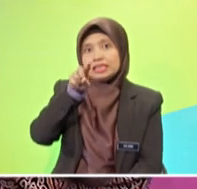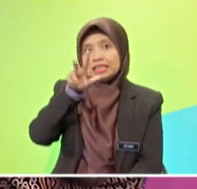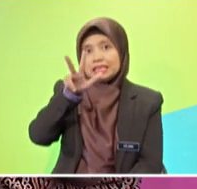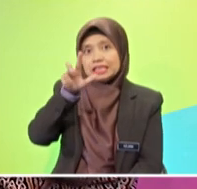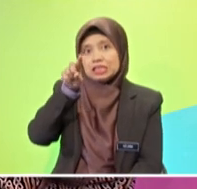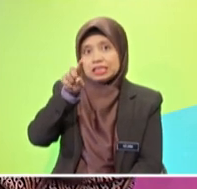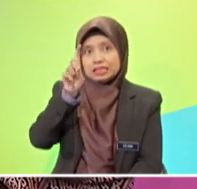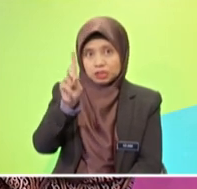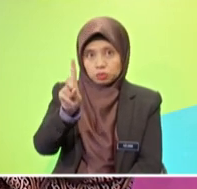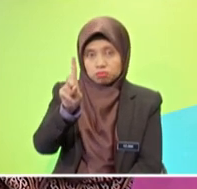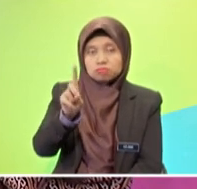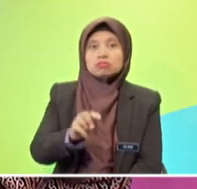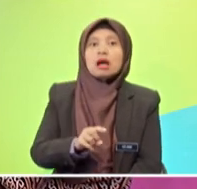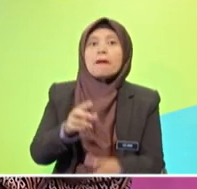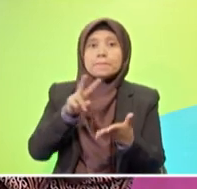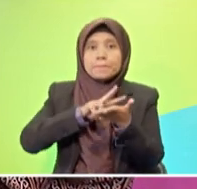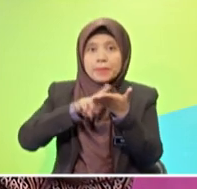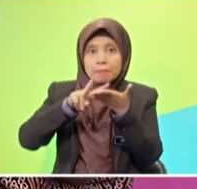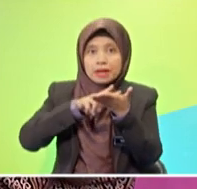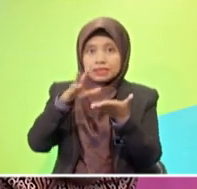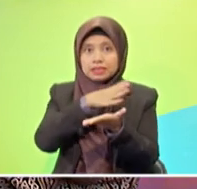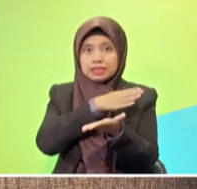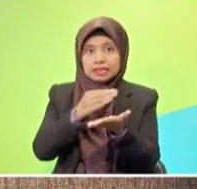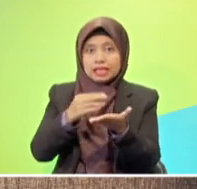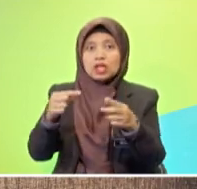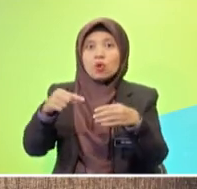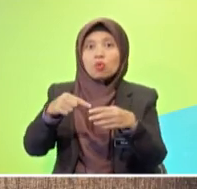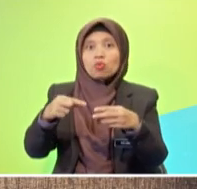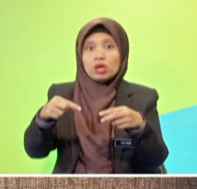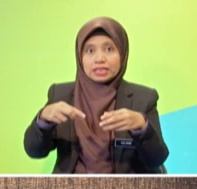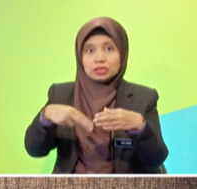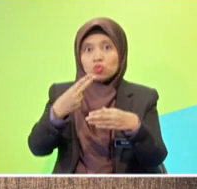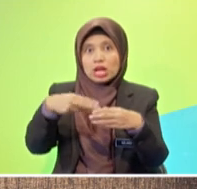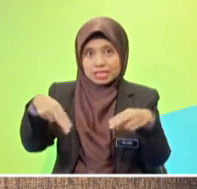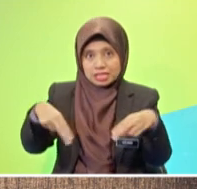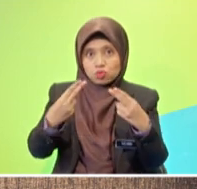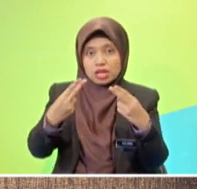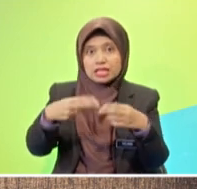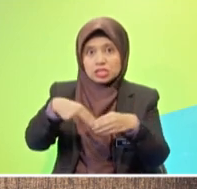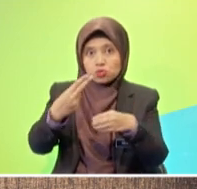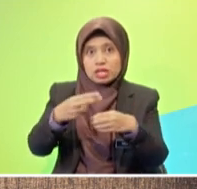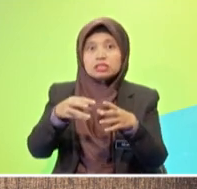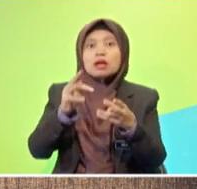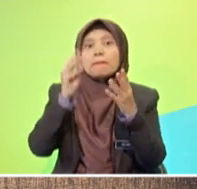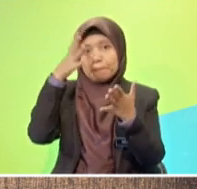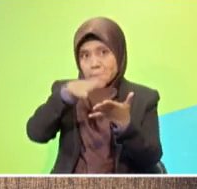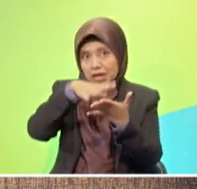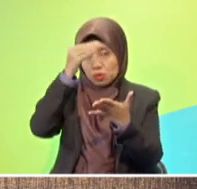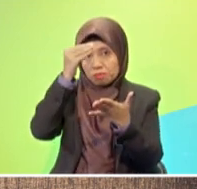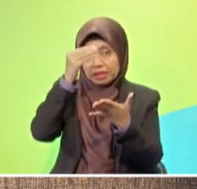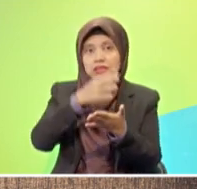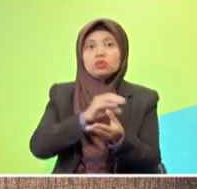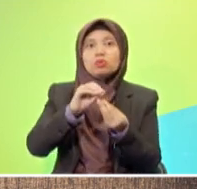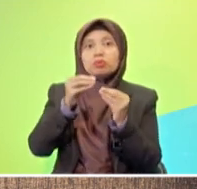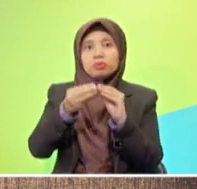2.3.1 yaitu membaca dan mengulas maklumat daripada berbagai teks dengan betul dan tepat dan hasil pembelajaran